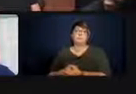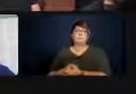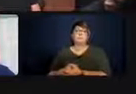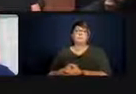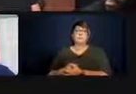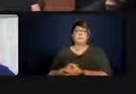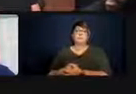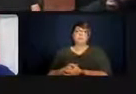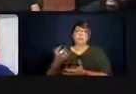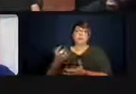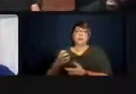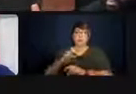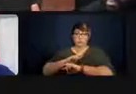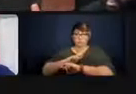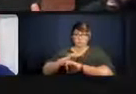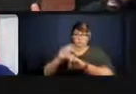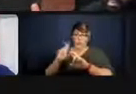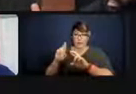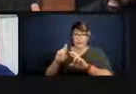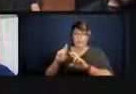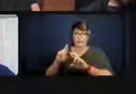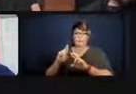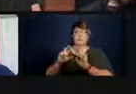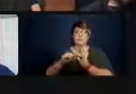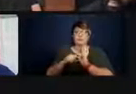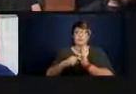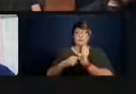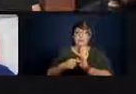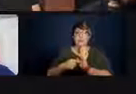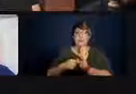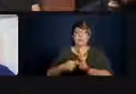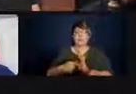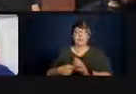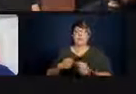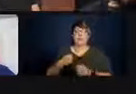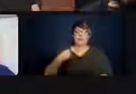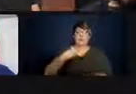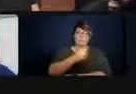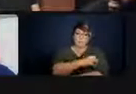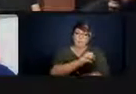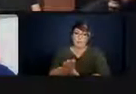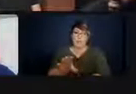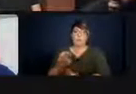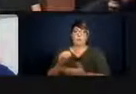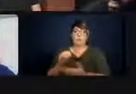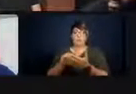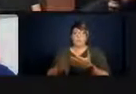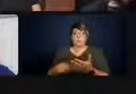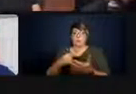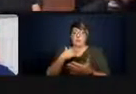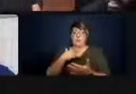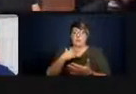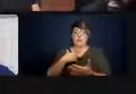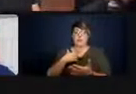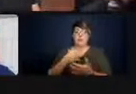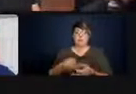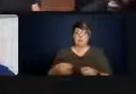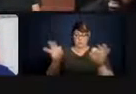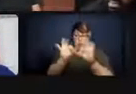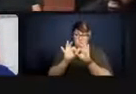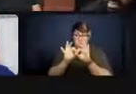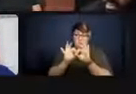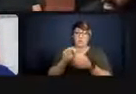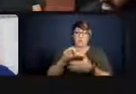دعونا نعود إلى السؤال الرئيسي وهو لماذا نحن في أكاديمية